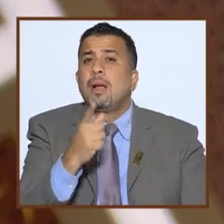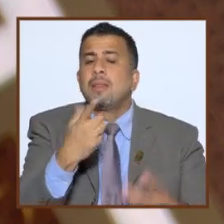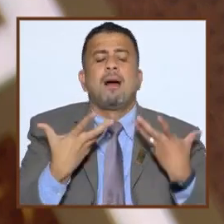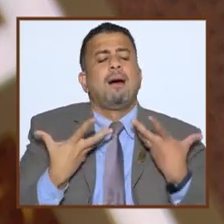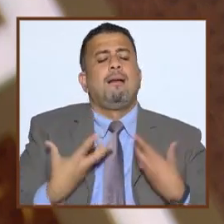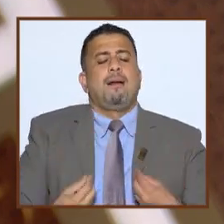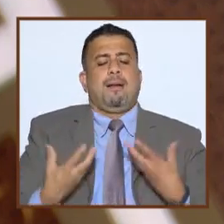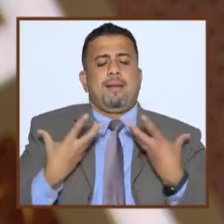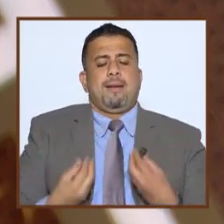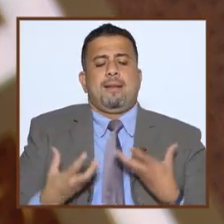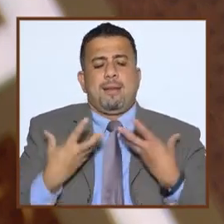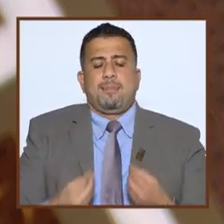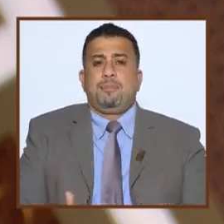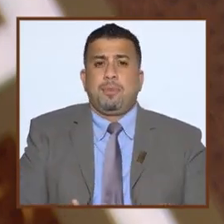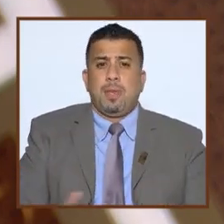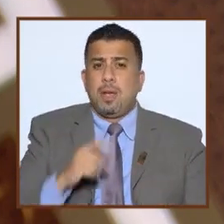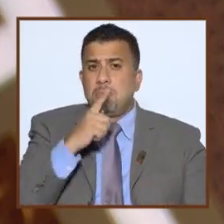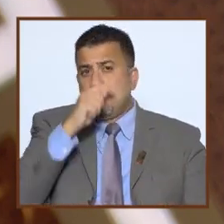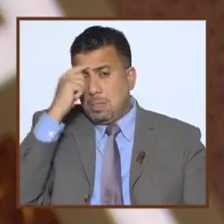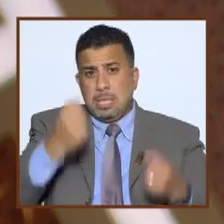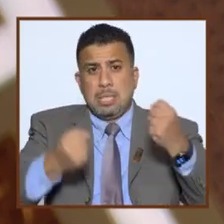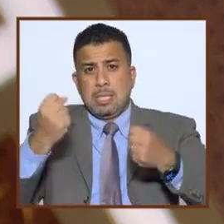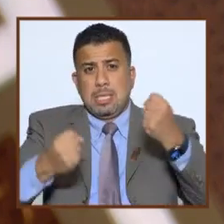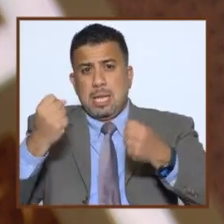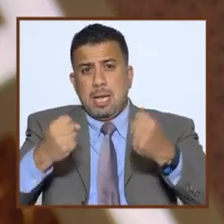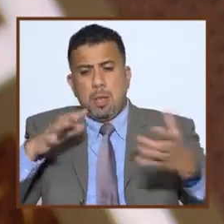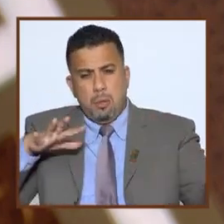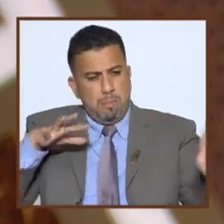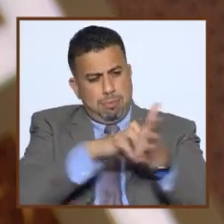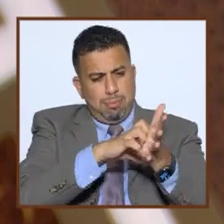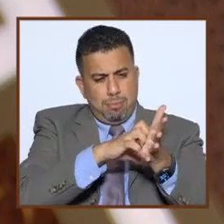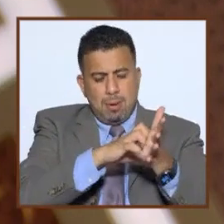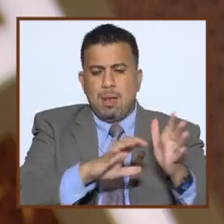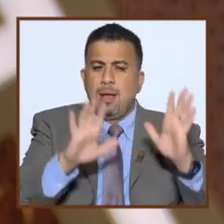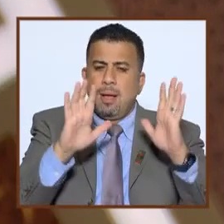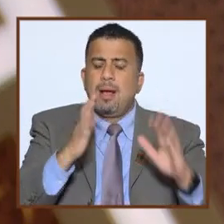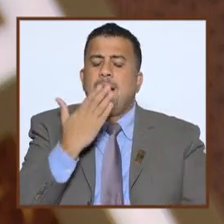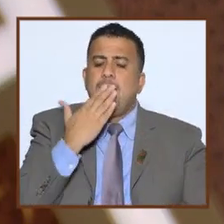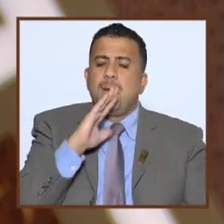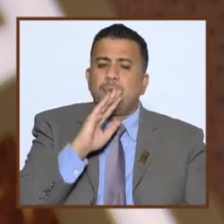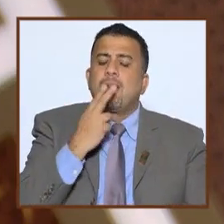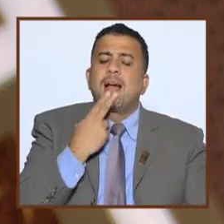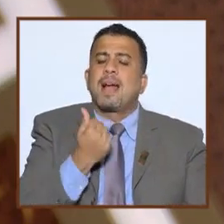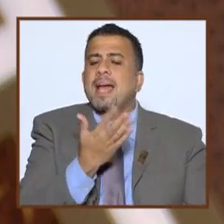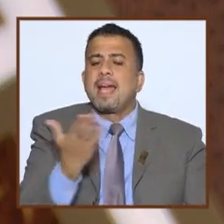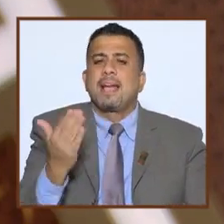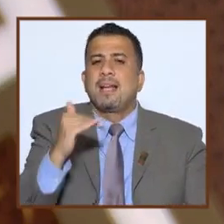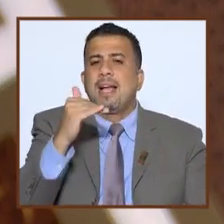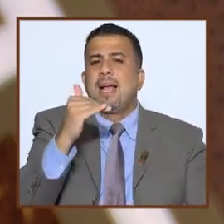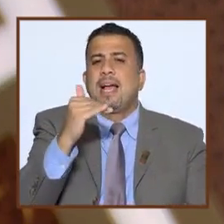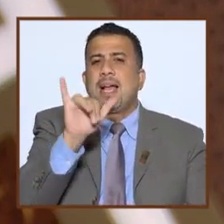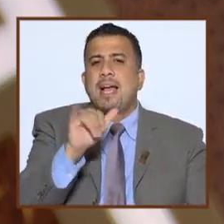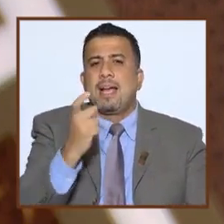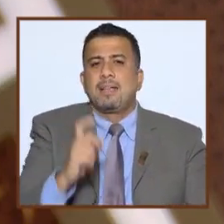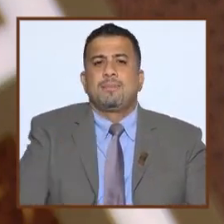ايضا يعني بعض الناس الان يصير عليه حادث في السياره زين يقول خير ان شاء الله خير يقول خير